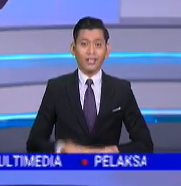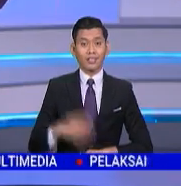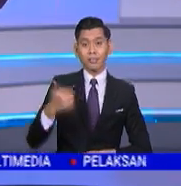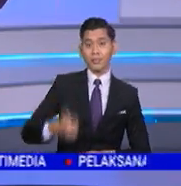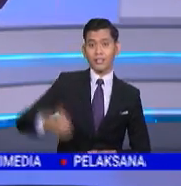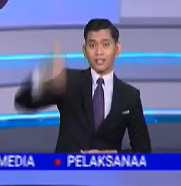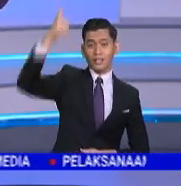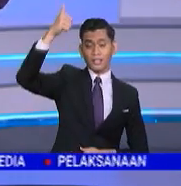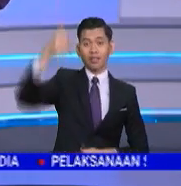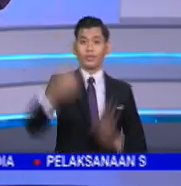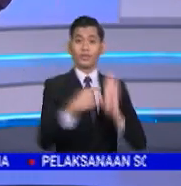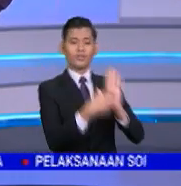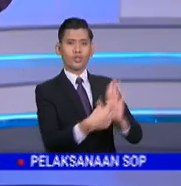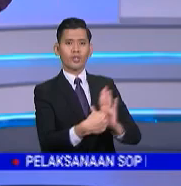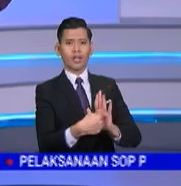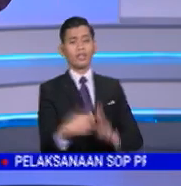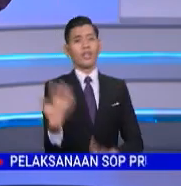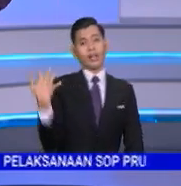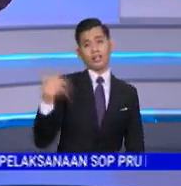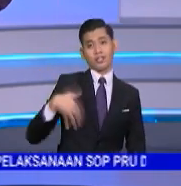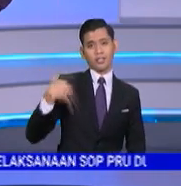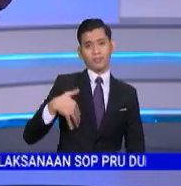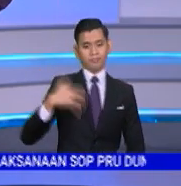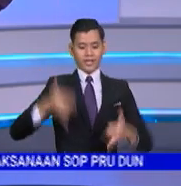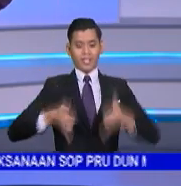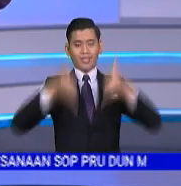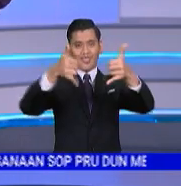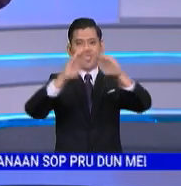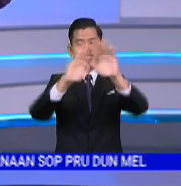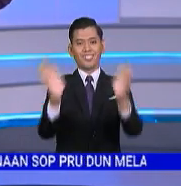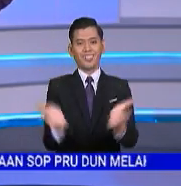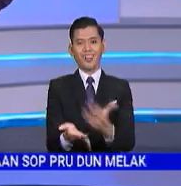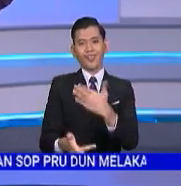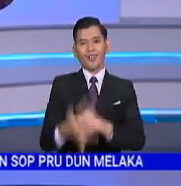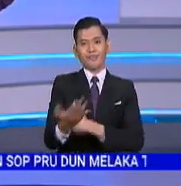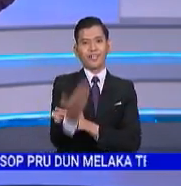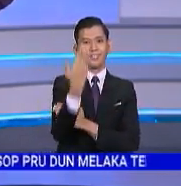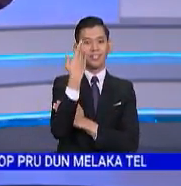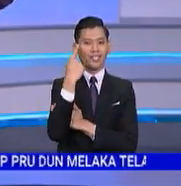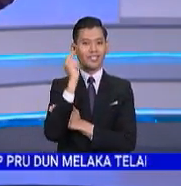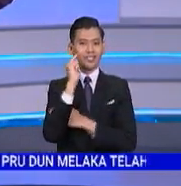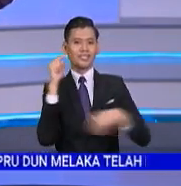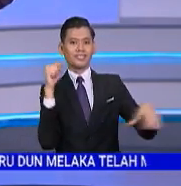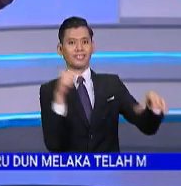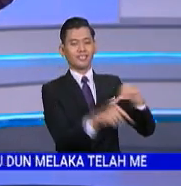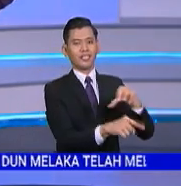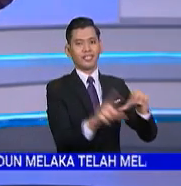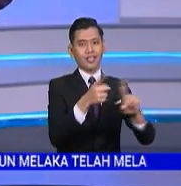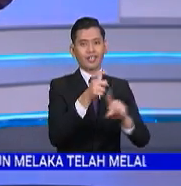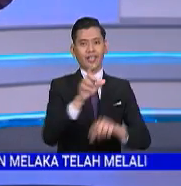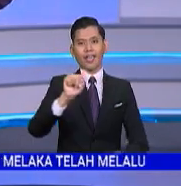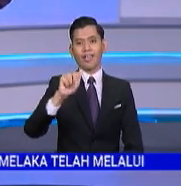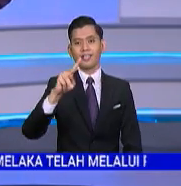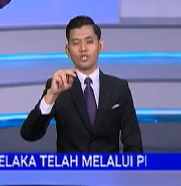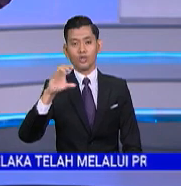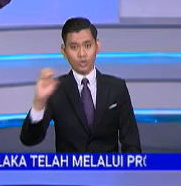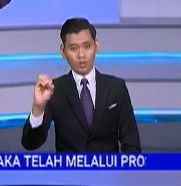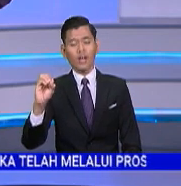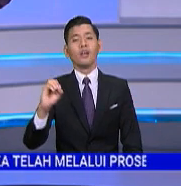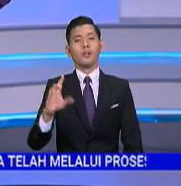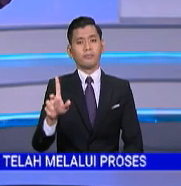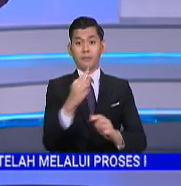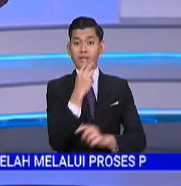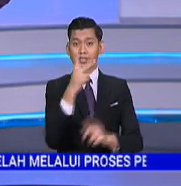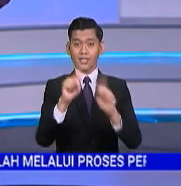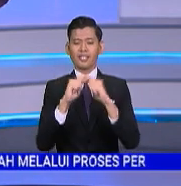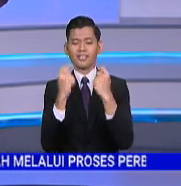Kemenangan turut dilakar Argentina dalam aksi kelayakan Piala Dunia awal pagi tadi. Jaringan tunggal Angel Di Maria menyaksikan pasukannya semakin